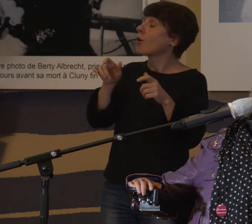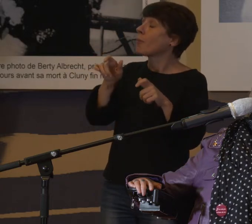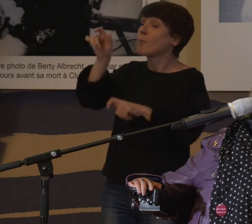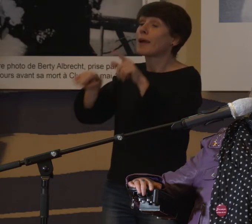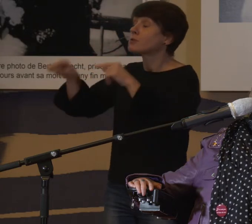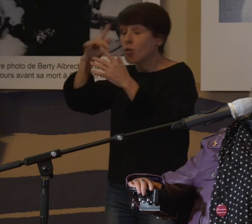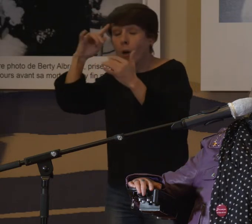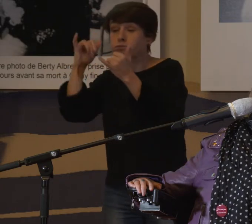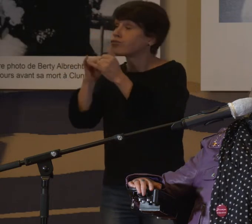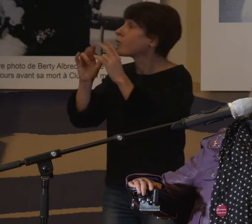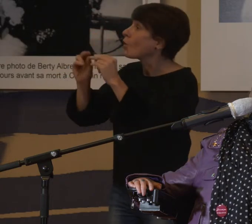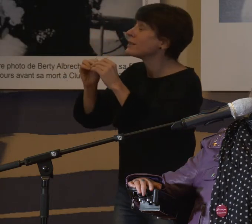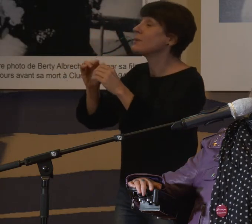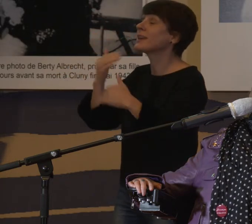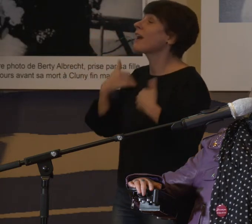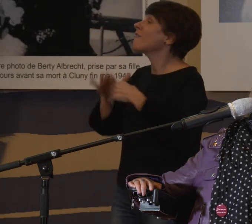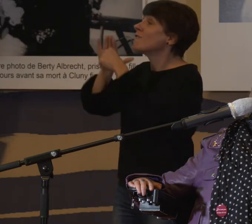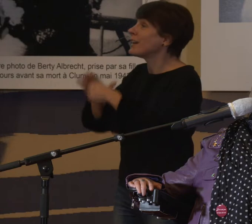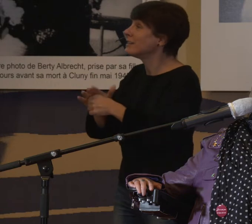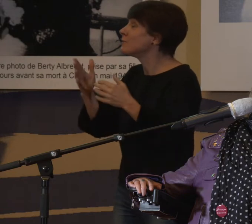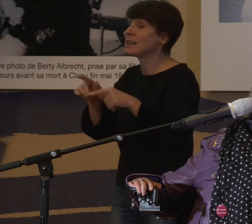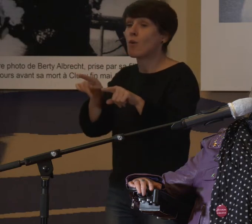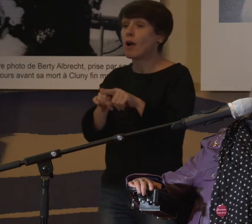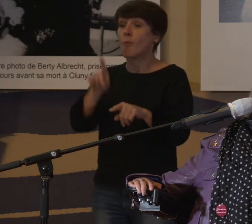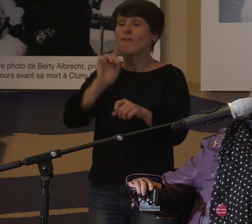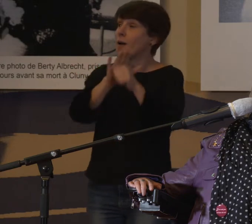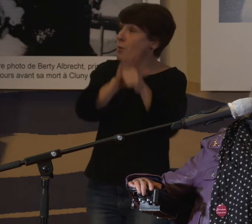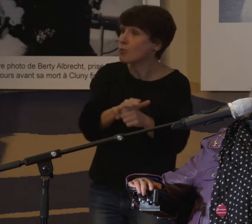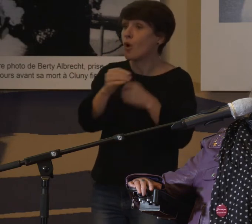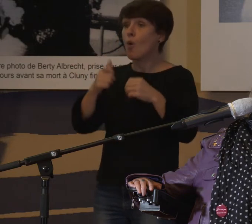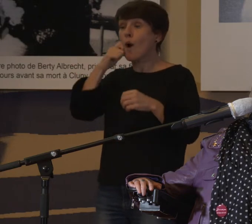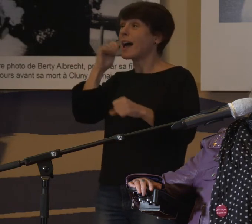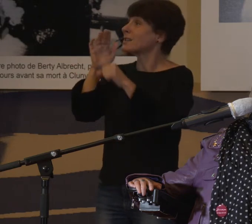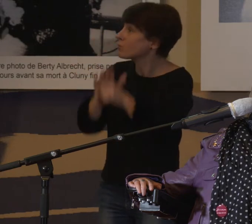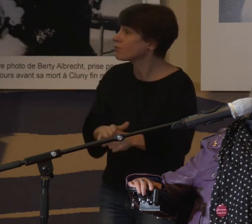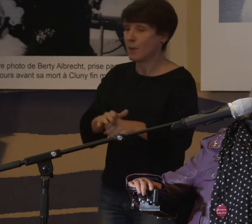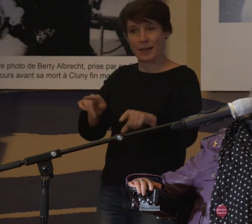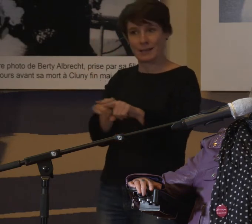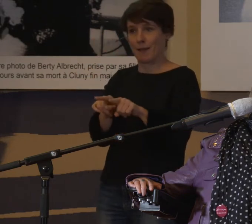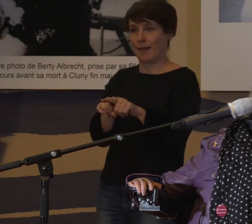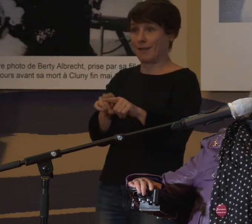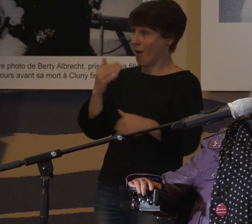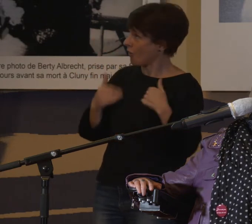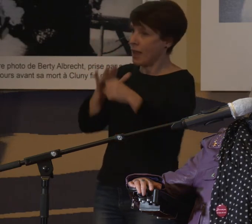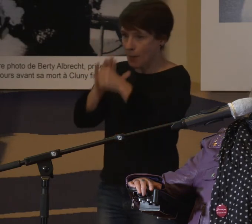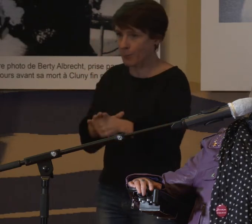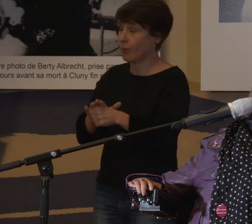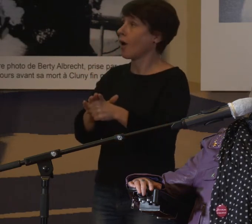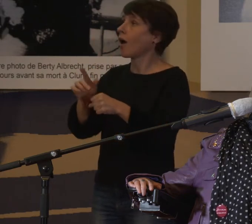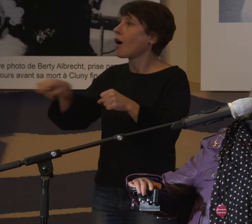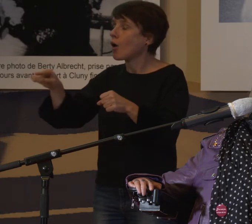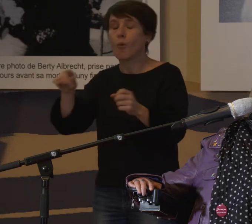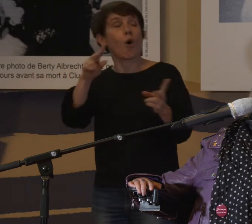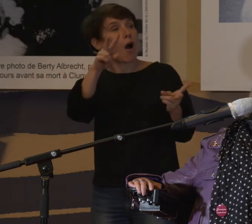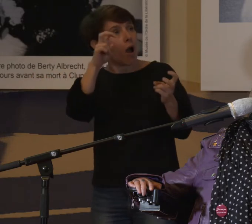validisme, eh ben, comme le sexisme, comme le racisme, eh ben, les gens comprennent ce que c'est. Et ça, il y a encore du